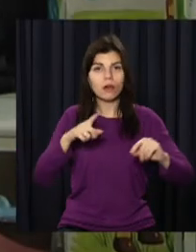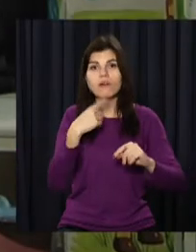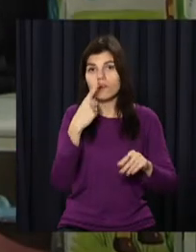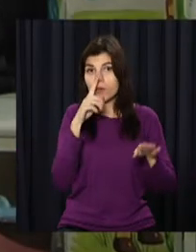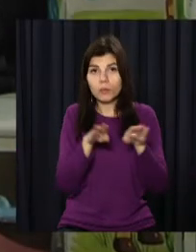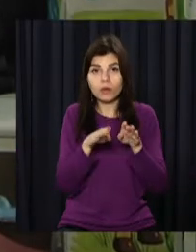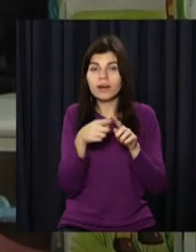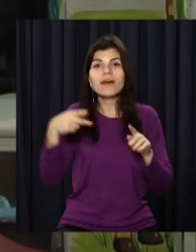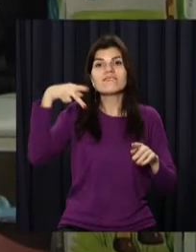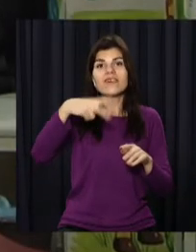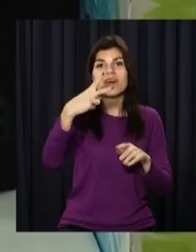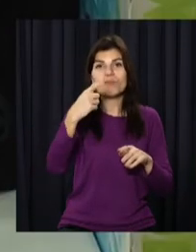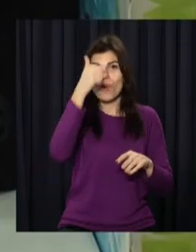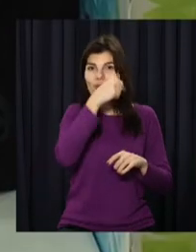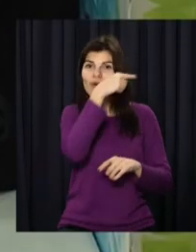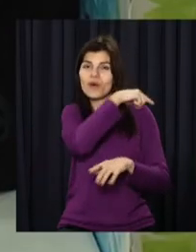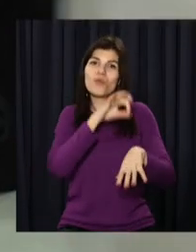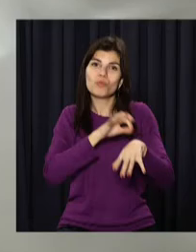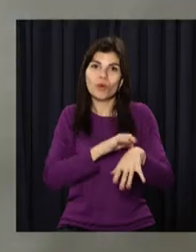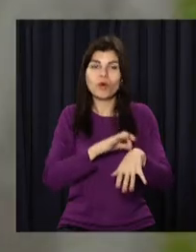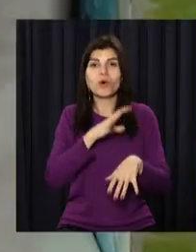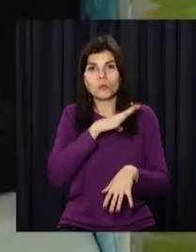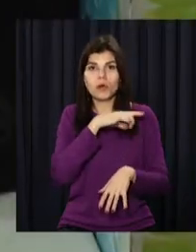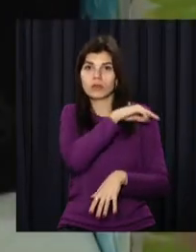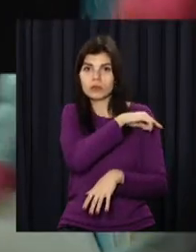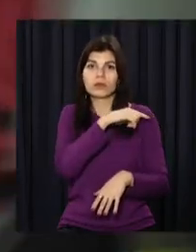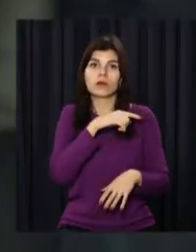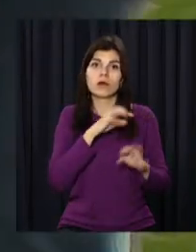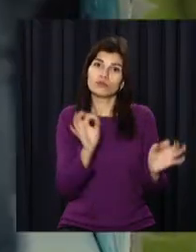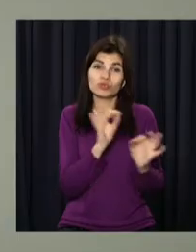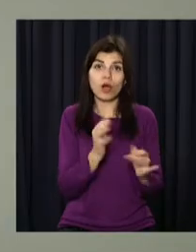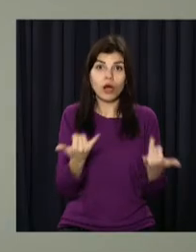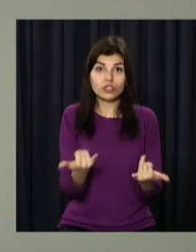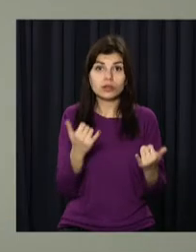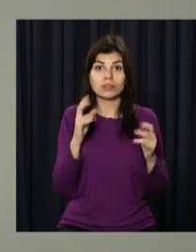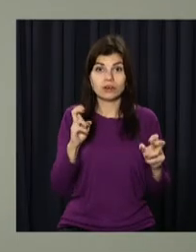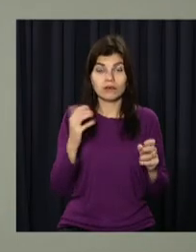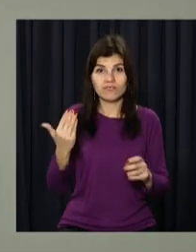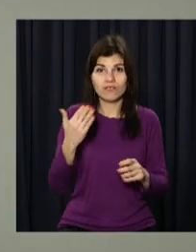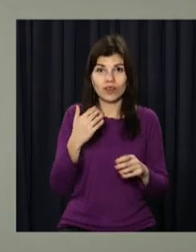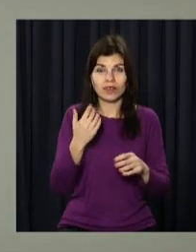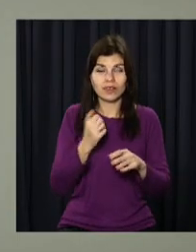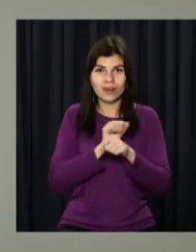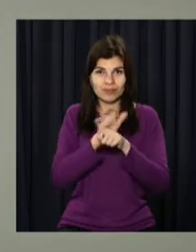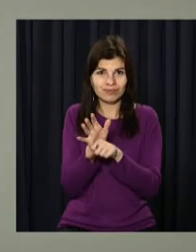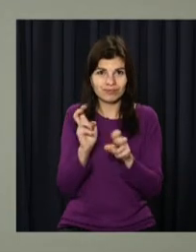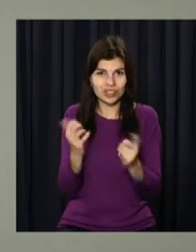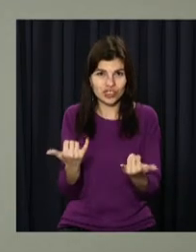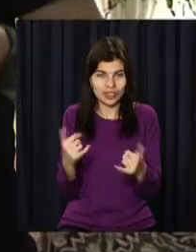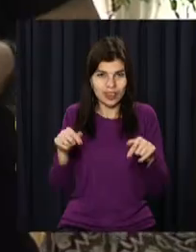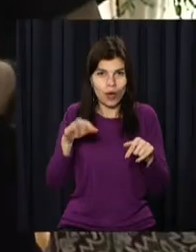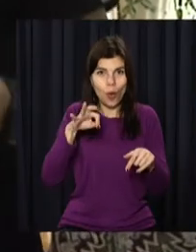року захворюваність серед дітей зросла утричі. Подібні цифри загалом в Україні, зазначають у МОЗ. Наразі на